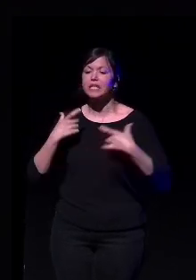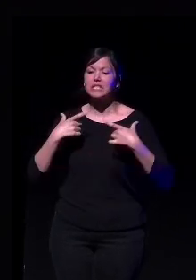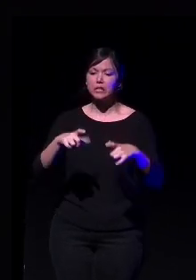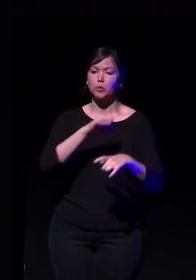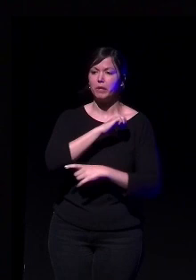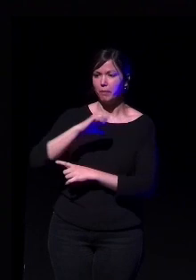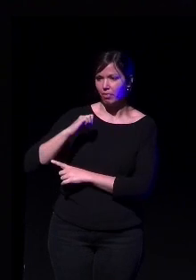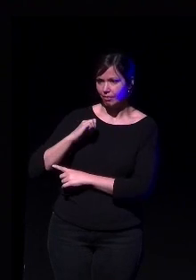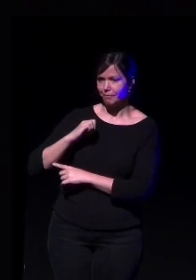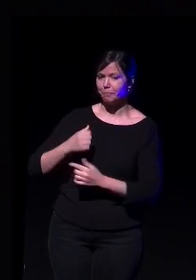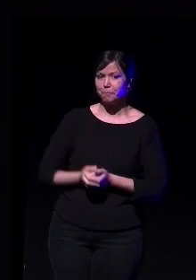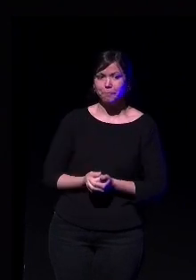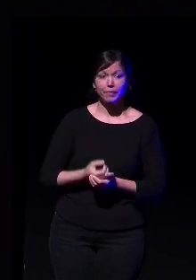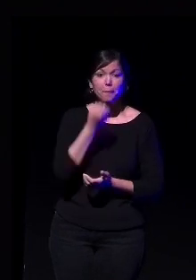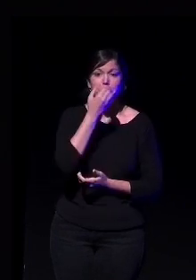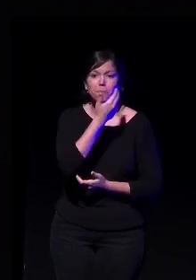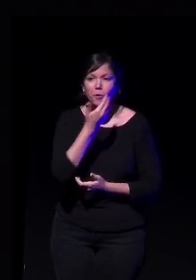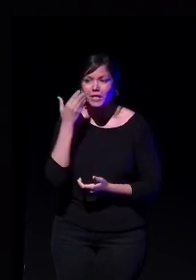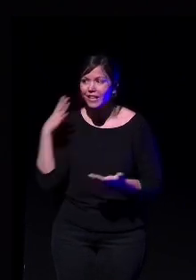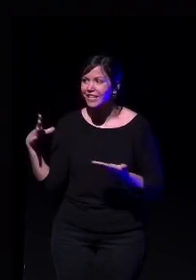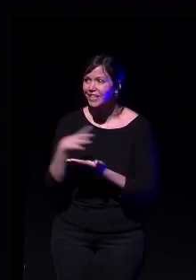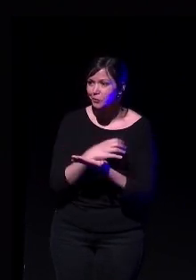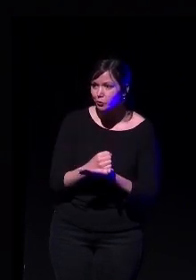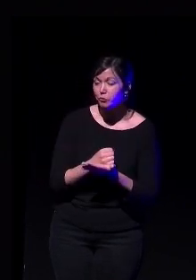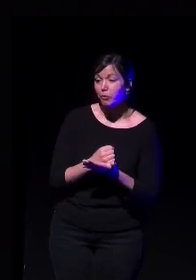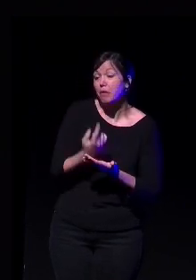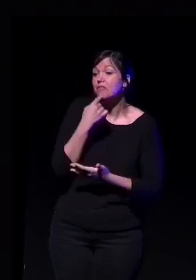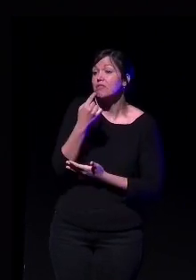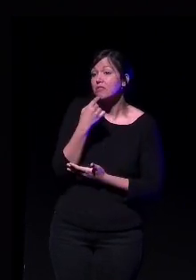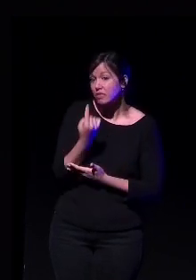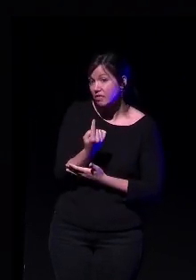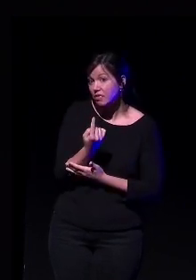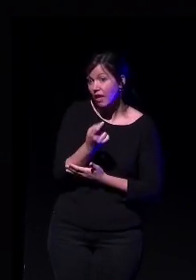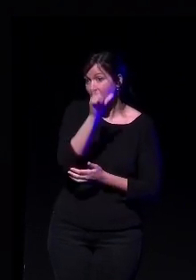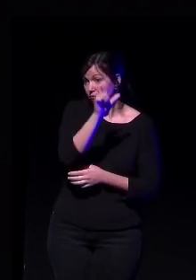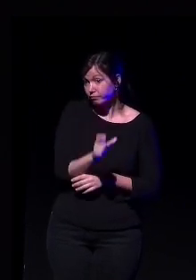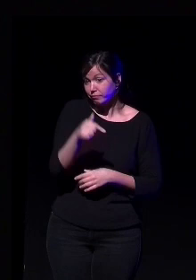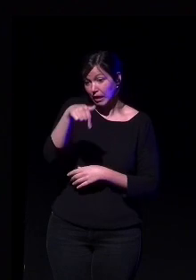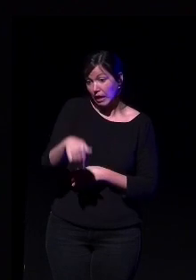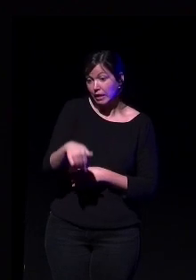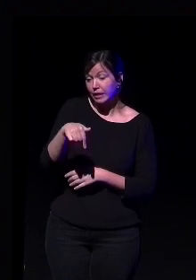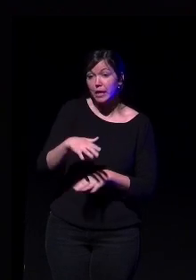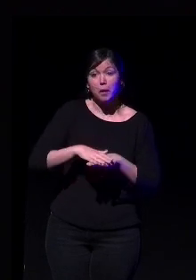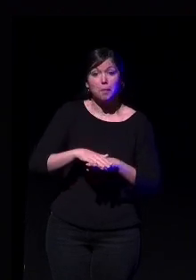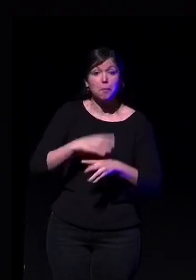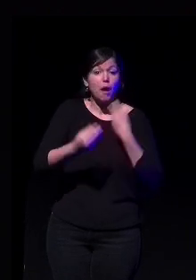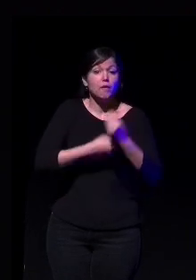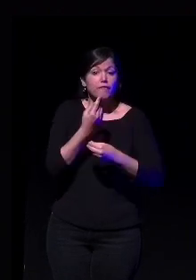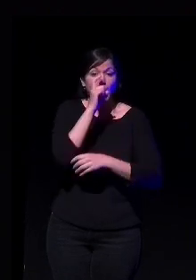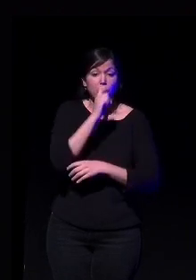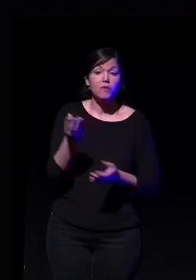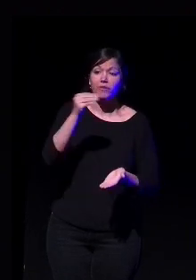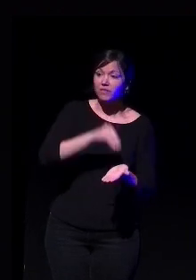privat. Molt bona tarda a tothom. I com bé deia la presentadora, ens trobem aquí per celebrar un any